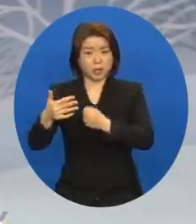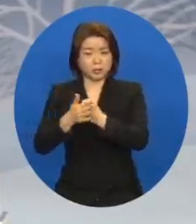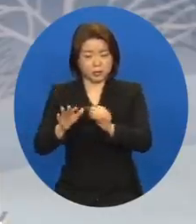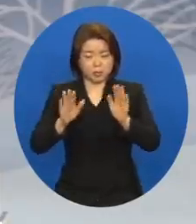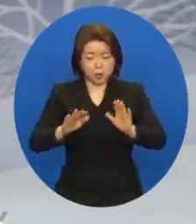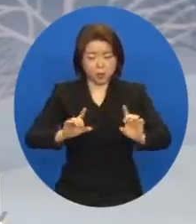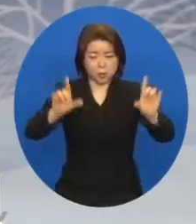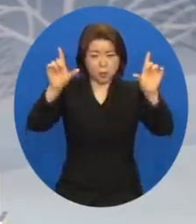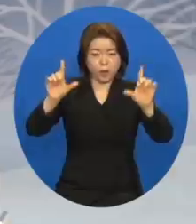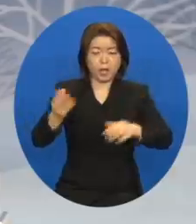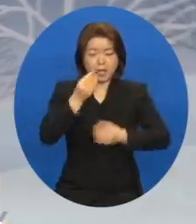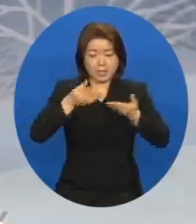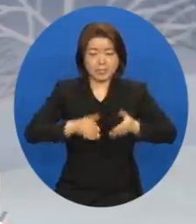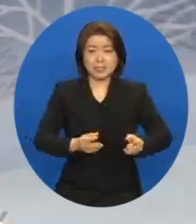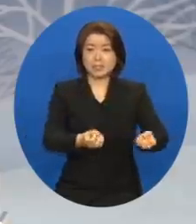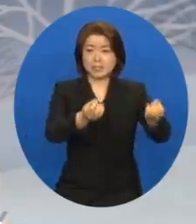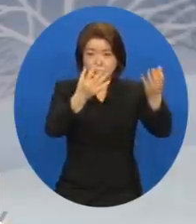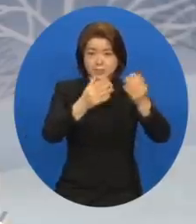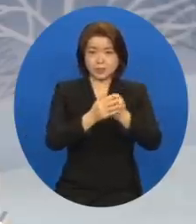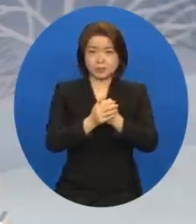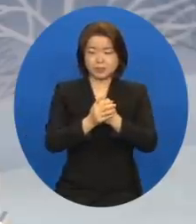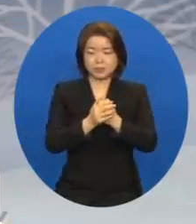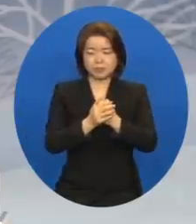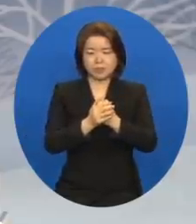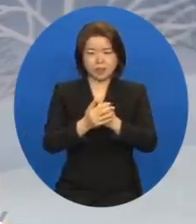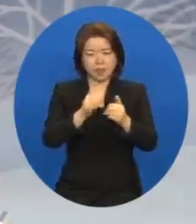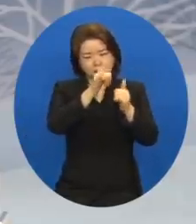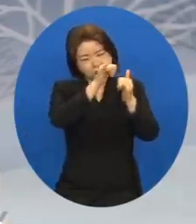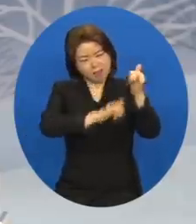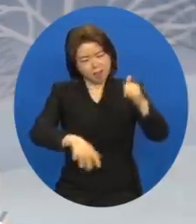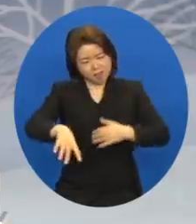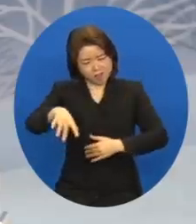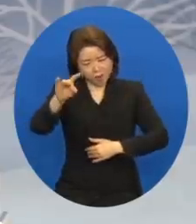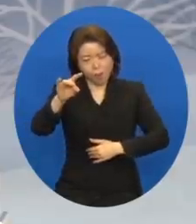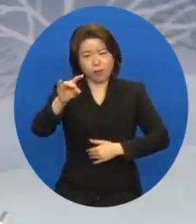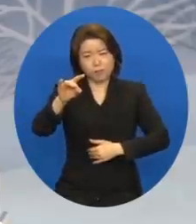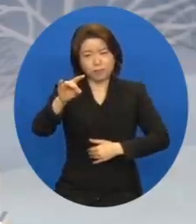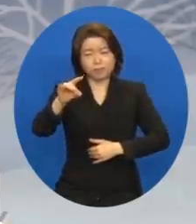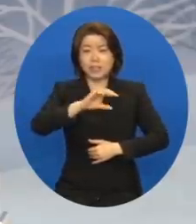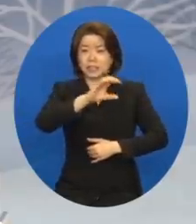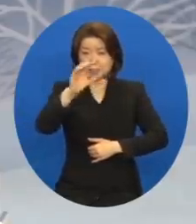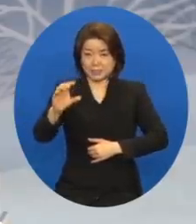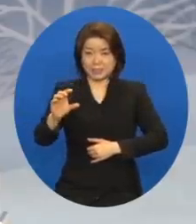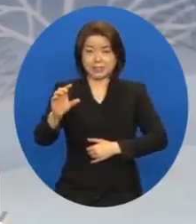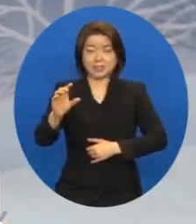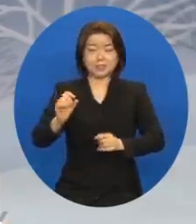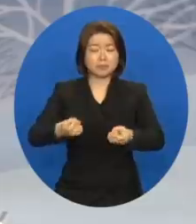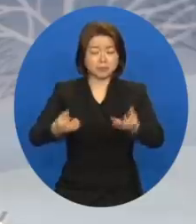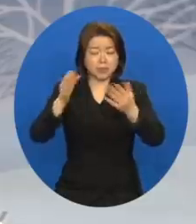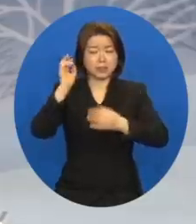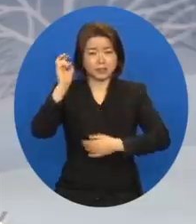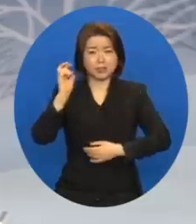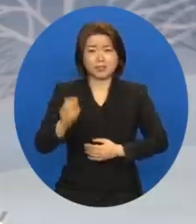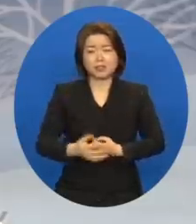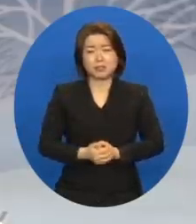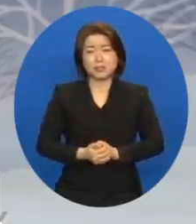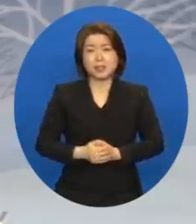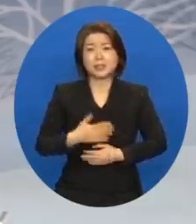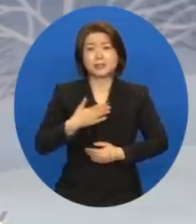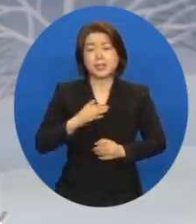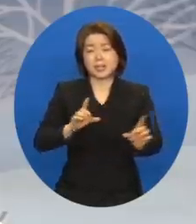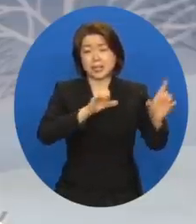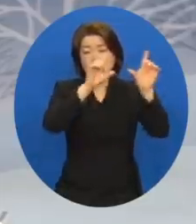성탄절은 아마 초유의 그런 성탄절이 되는 것 같습니다. 제가